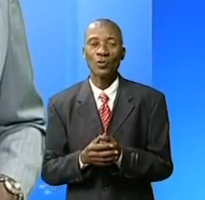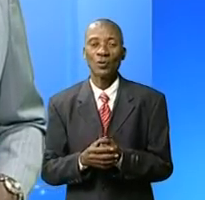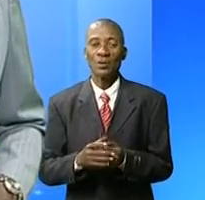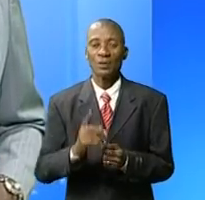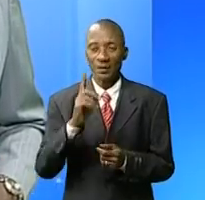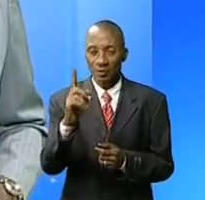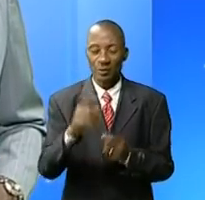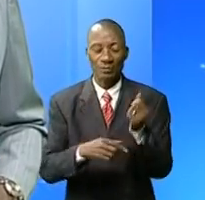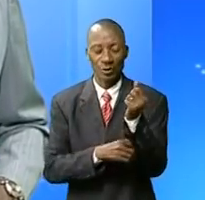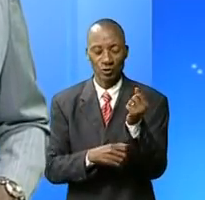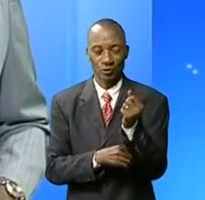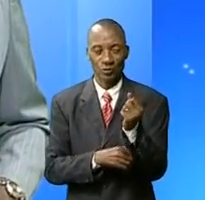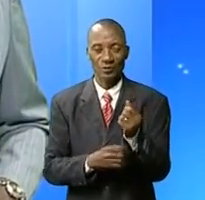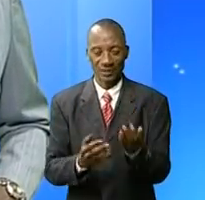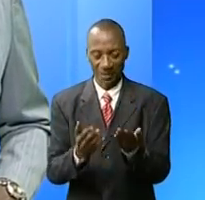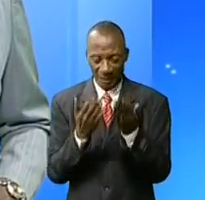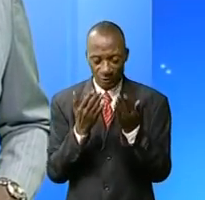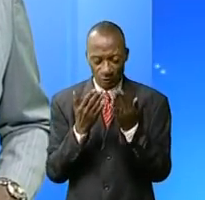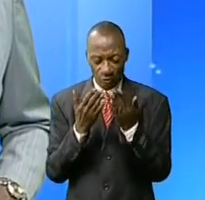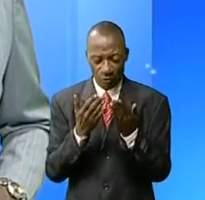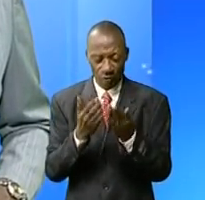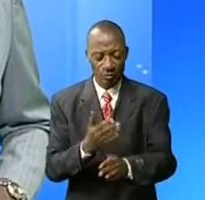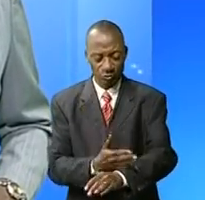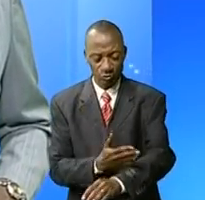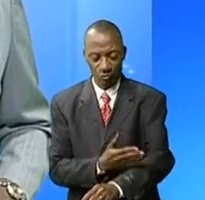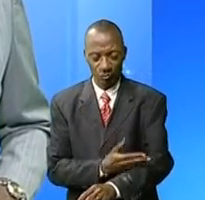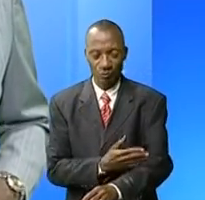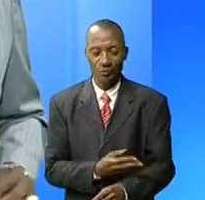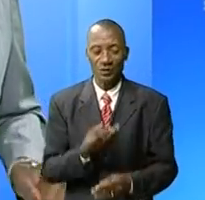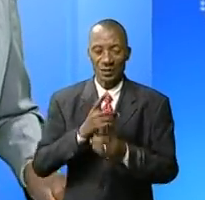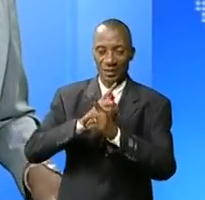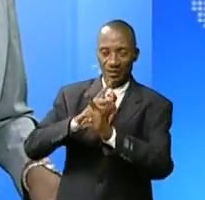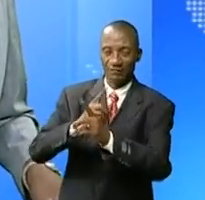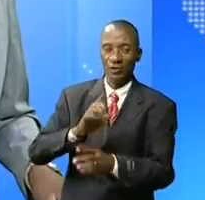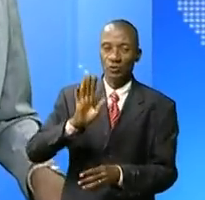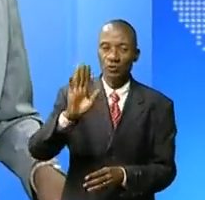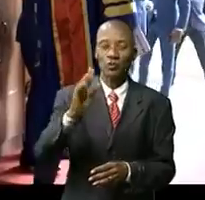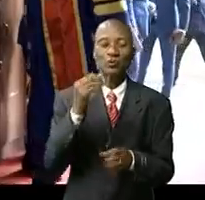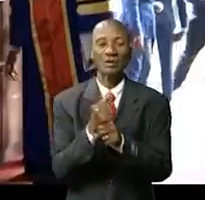après une recherche menée au cœur de métier des banquiers. Yvette Makoutima.